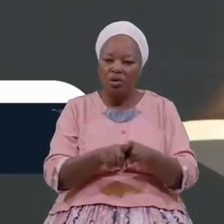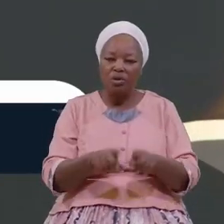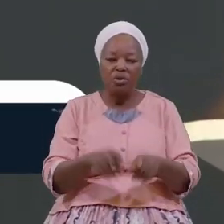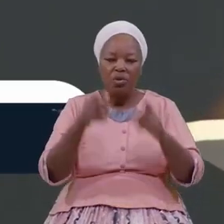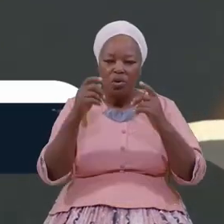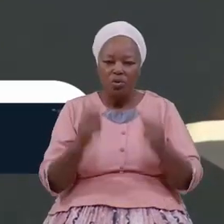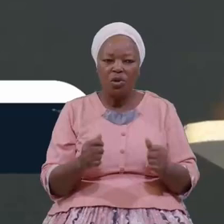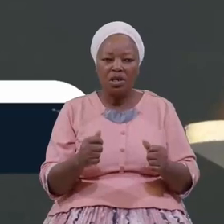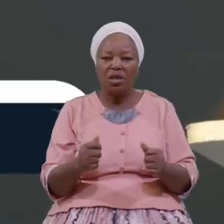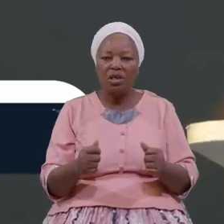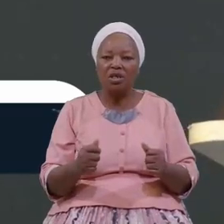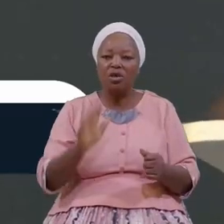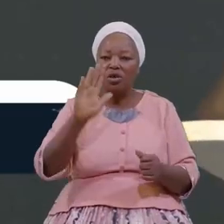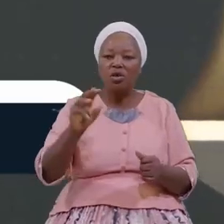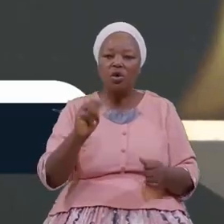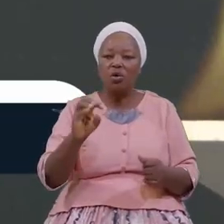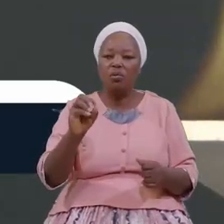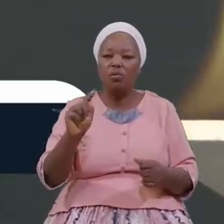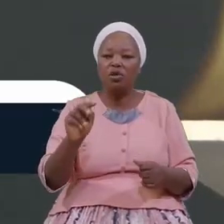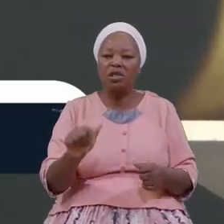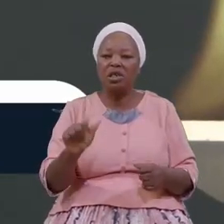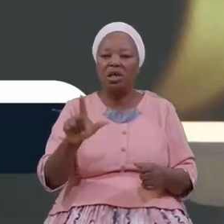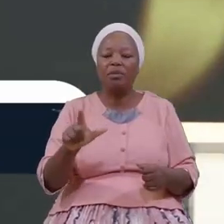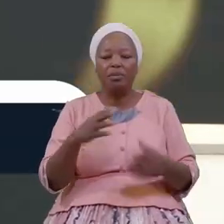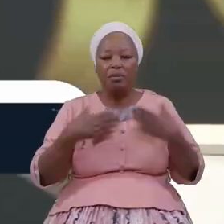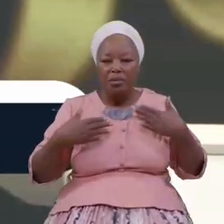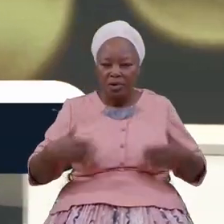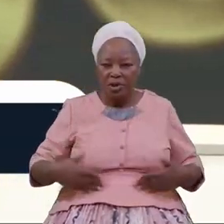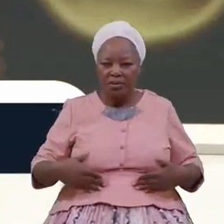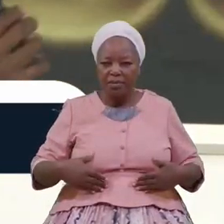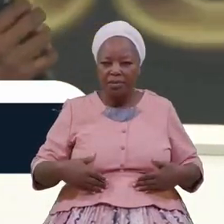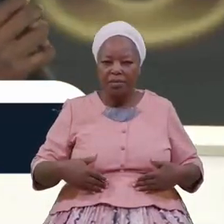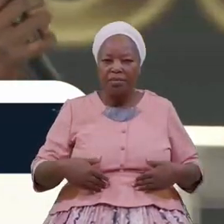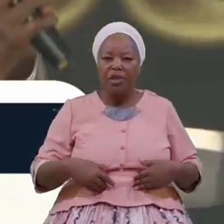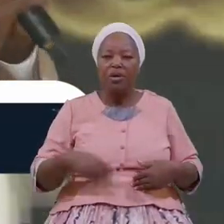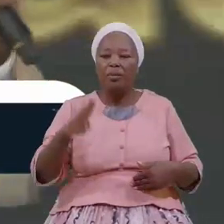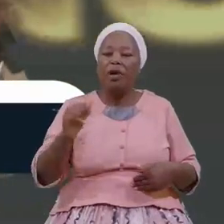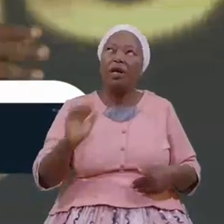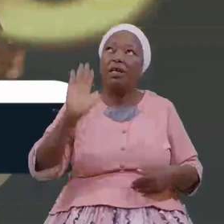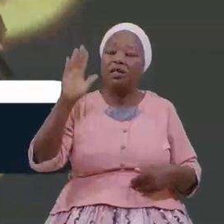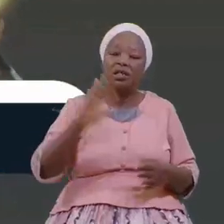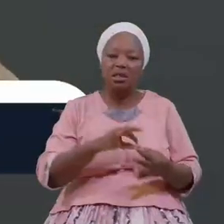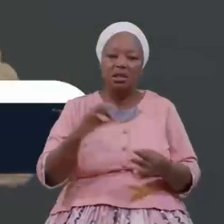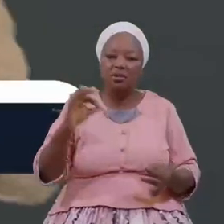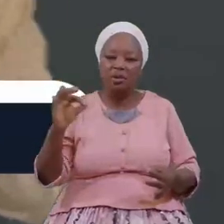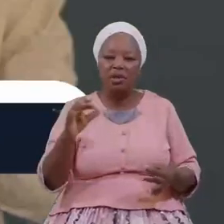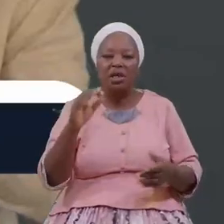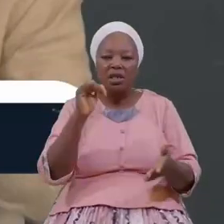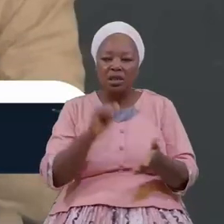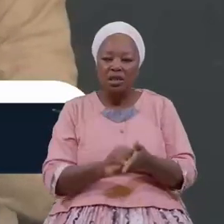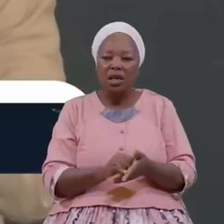rendra aussi la vie à vos corps mortels par son esprit qui